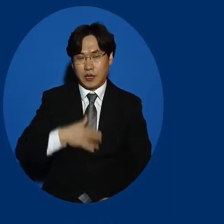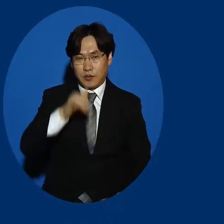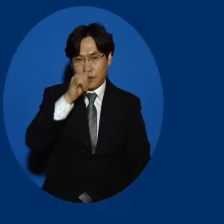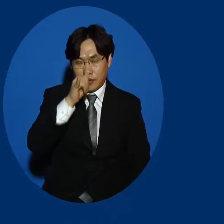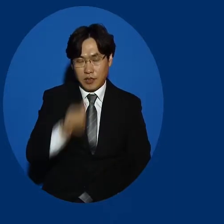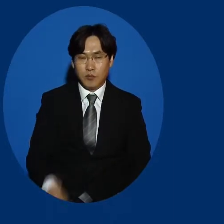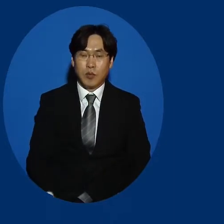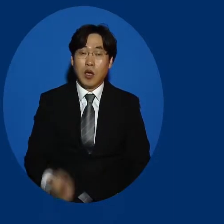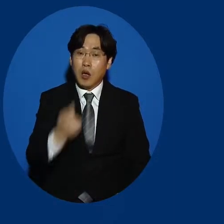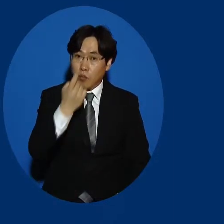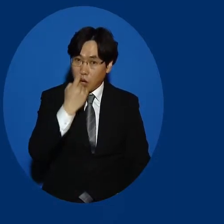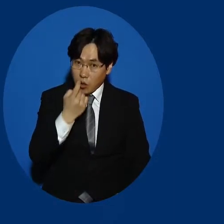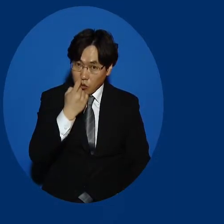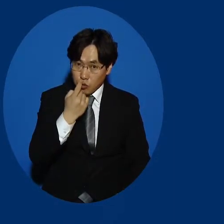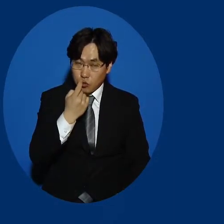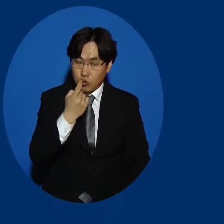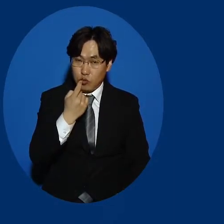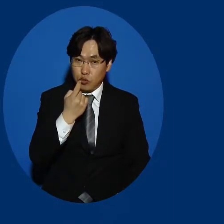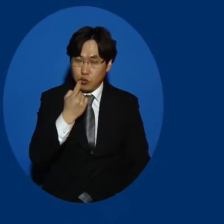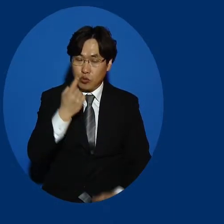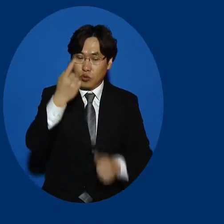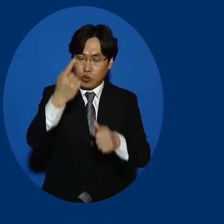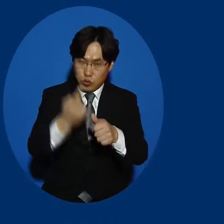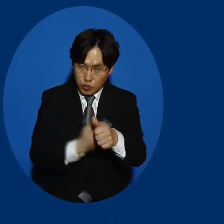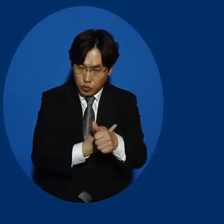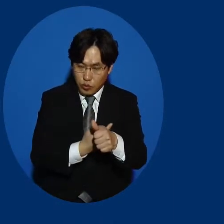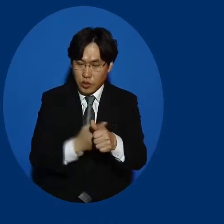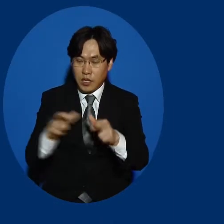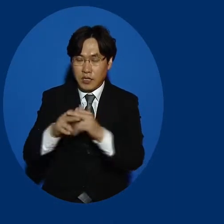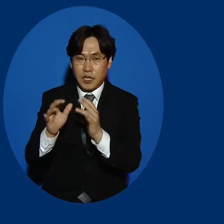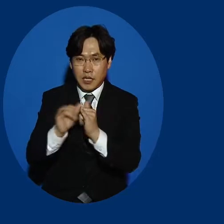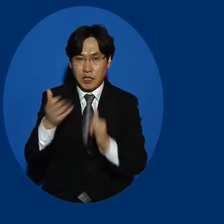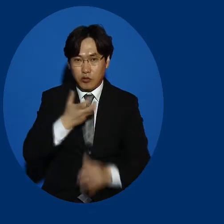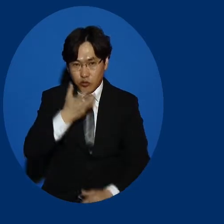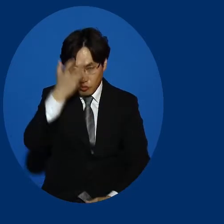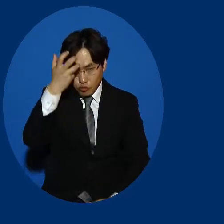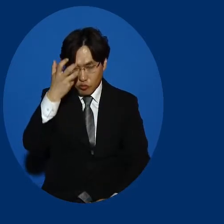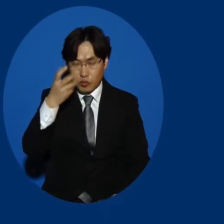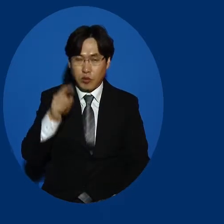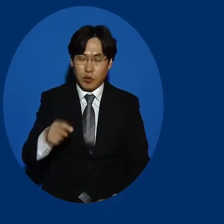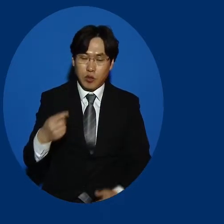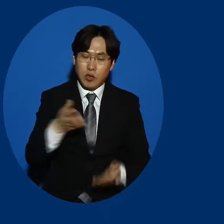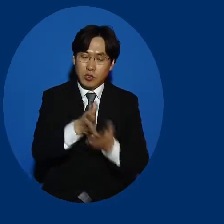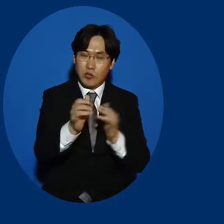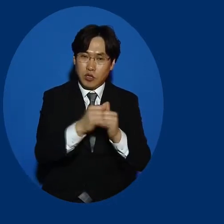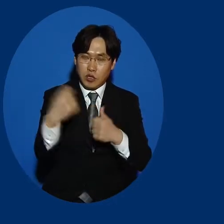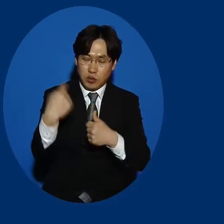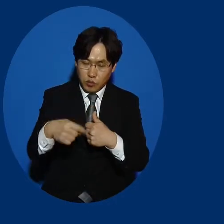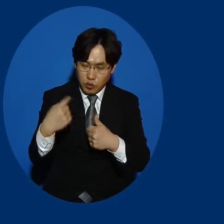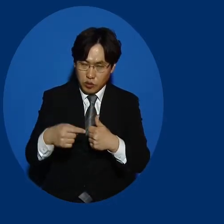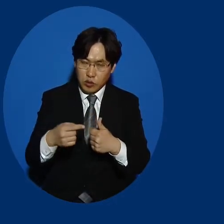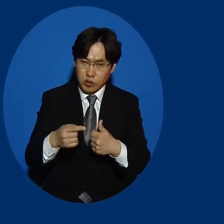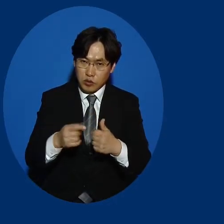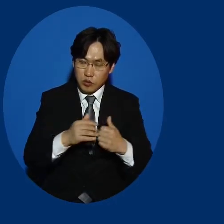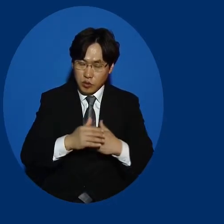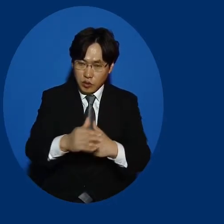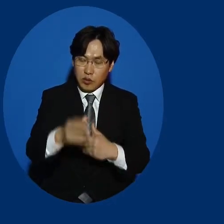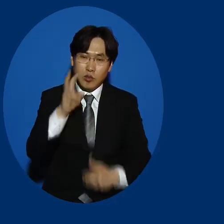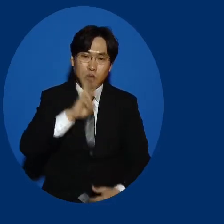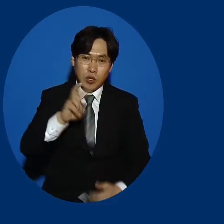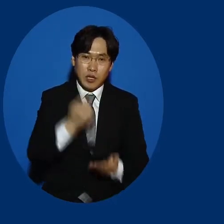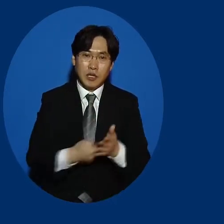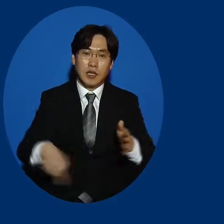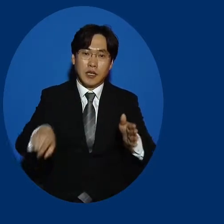배우면서 우리 장애인들이 꿈을 꾸고 또 전문가들이 가르치면서 희망을 노래할 수 있는